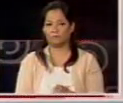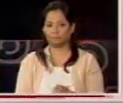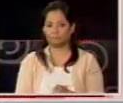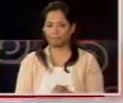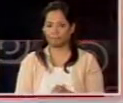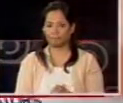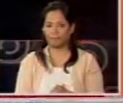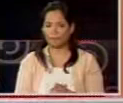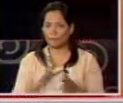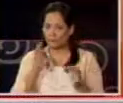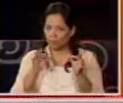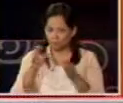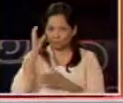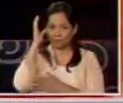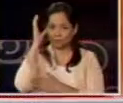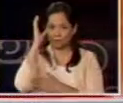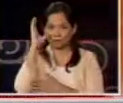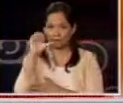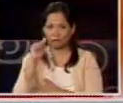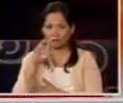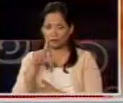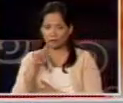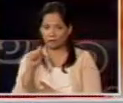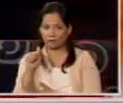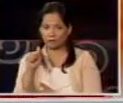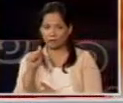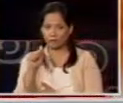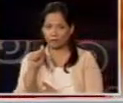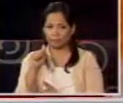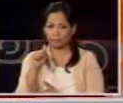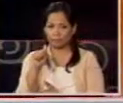If Carla Corona is now, Carla,